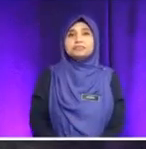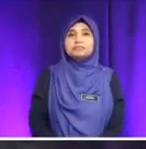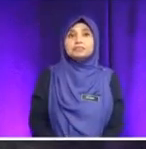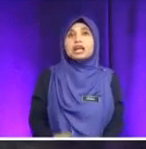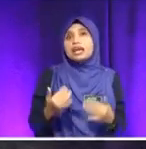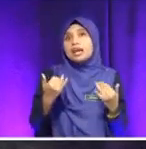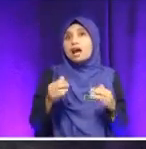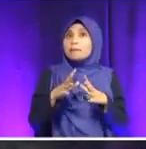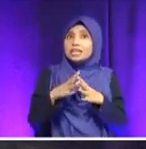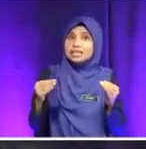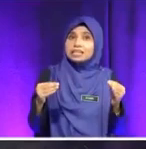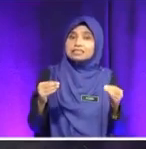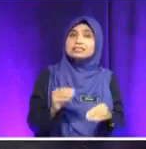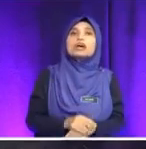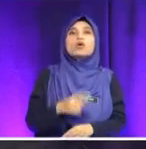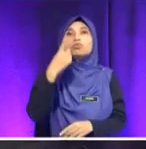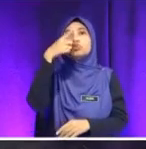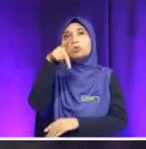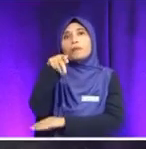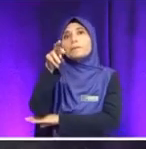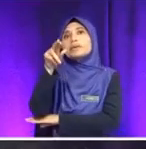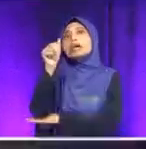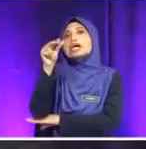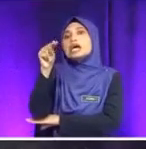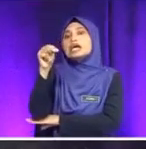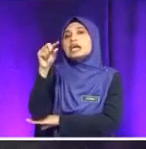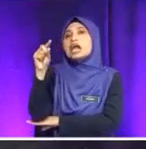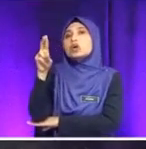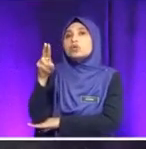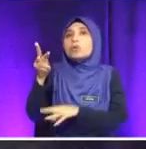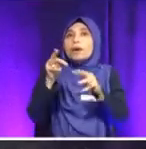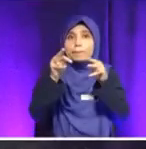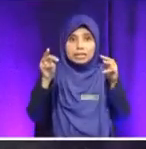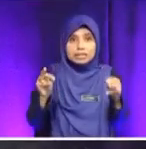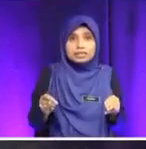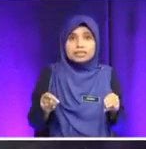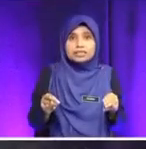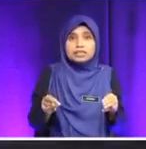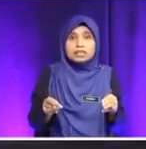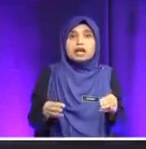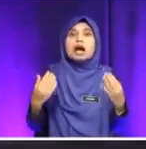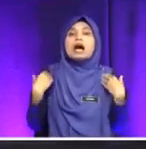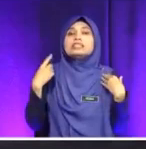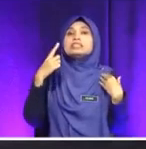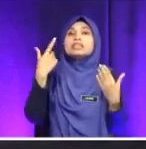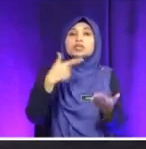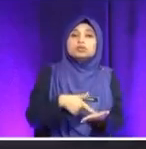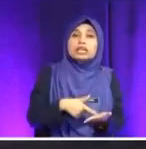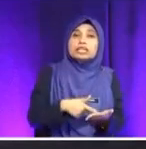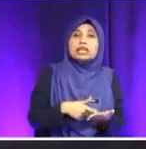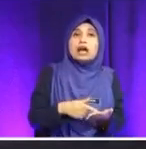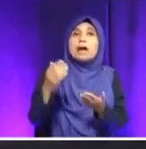cikgu dah selesai. Untuk peranggu meja, table, dough. Okey. So, kita ada satu lagi peranggu meja, iaitu peranggu